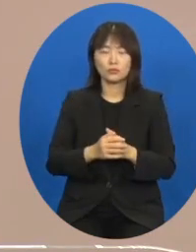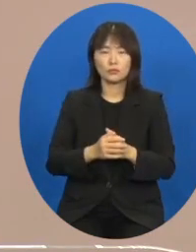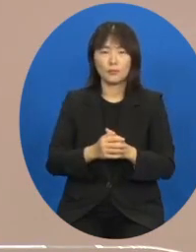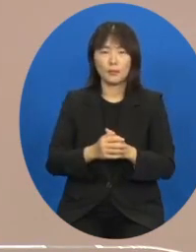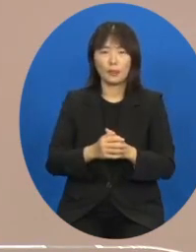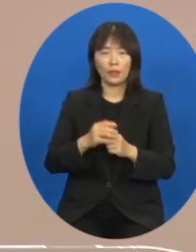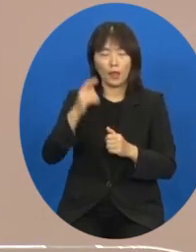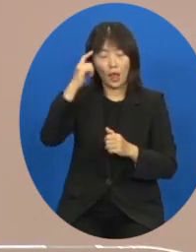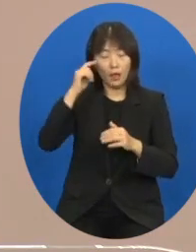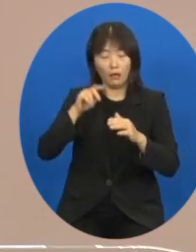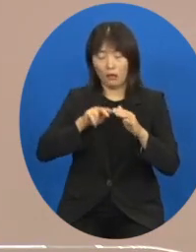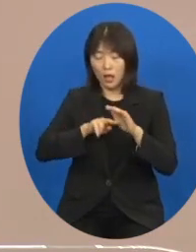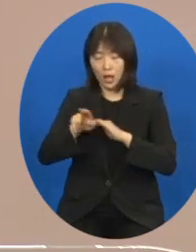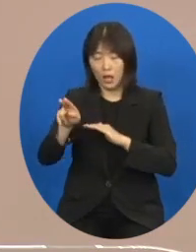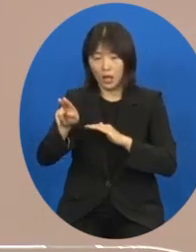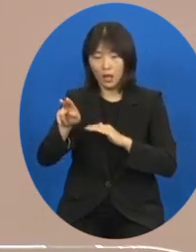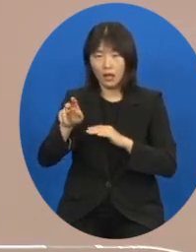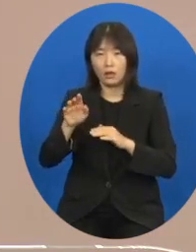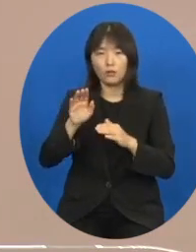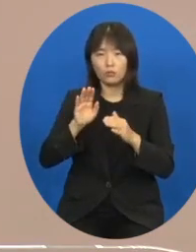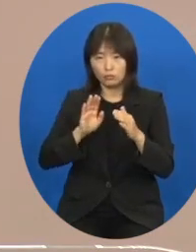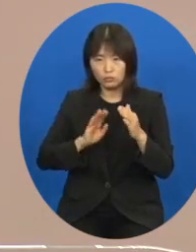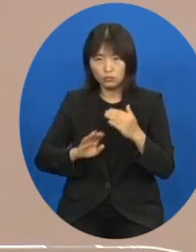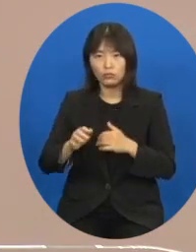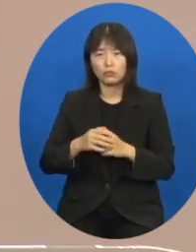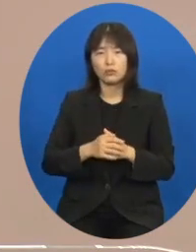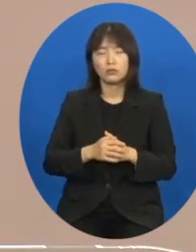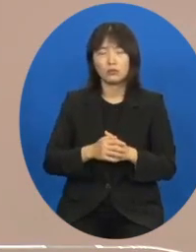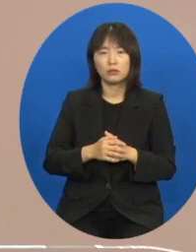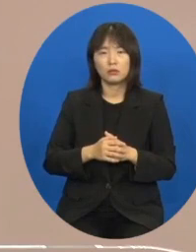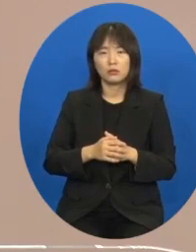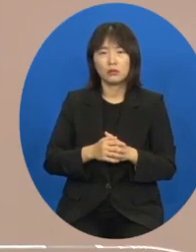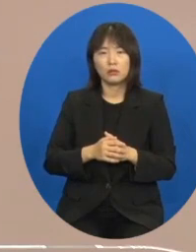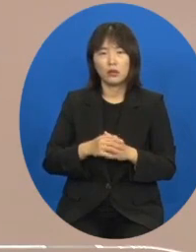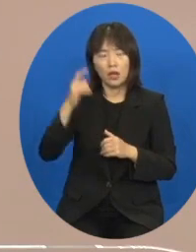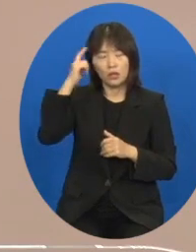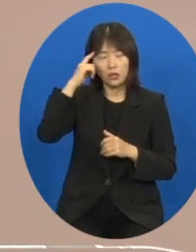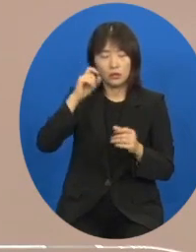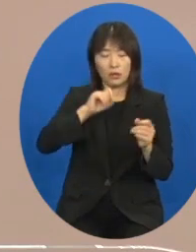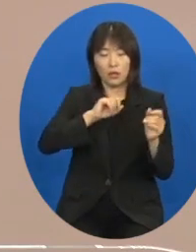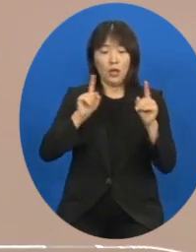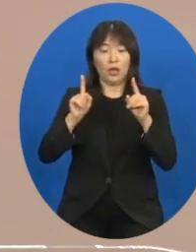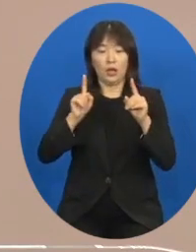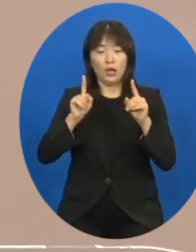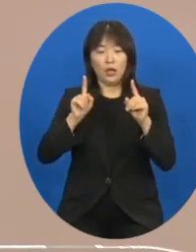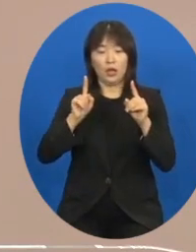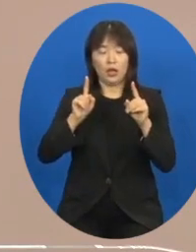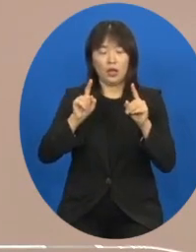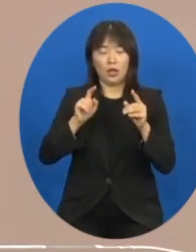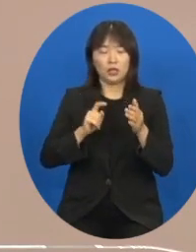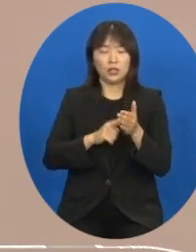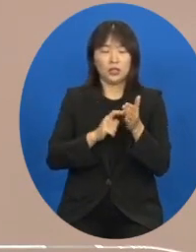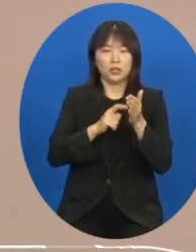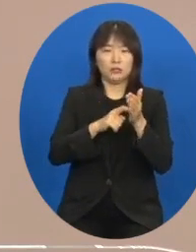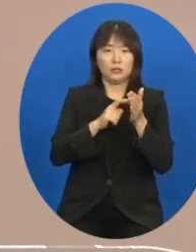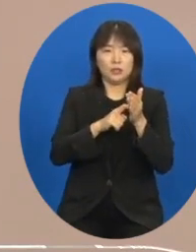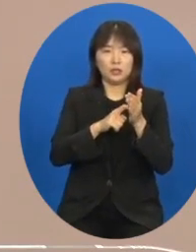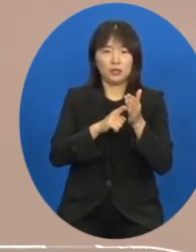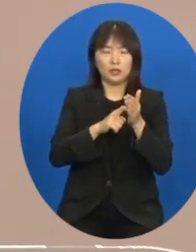한동안 정신이 없어 보이더니 이제 좀 정신이 차려지고 그러더니 급히